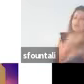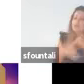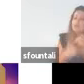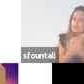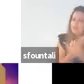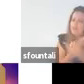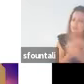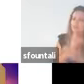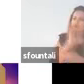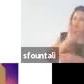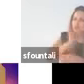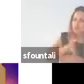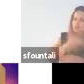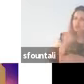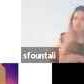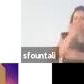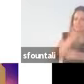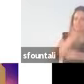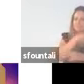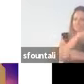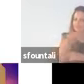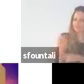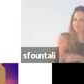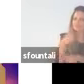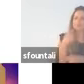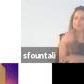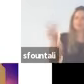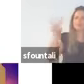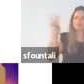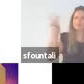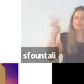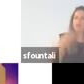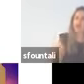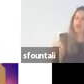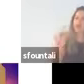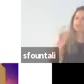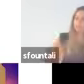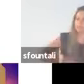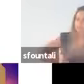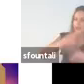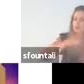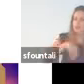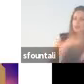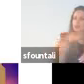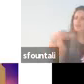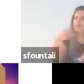hashtag Let's Talk About Yes που βλέπετε και στη διαφάνεια να δείτε στο Instagram και θα βρείτε